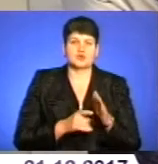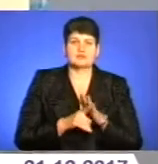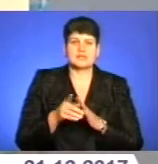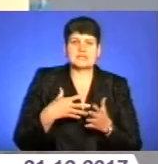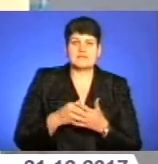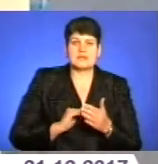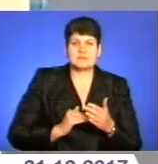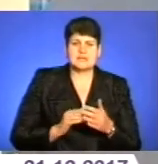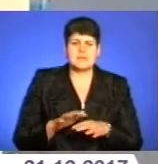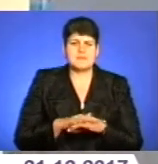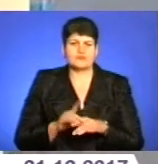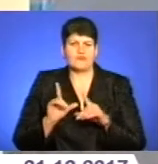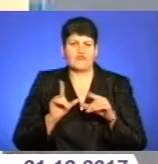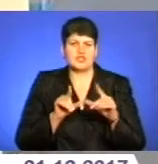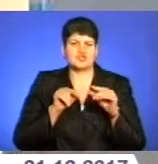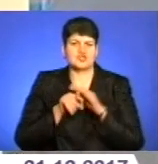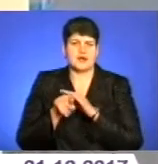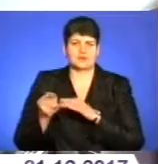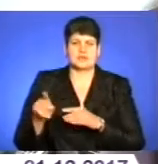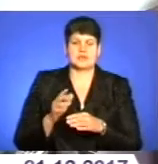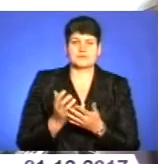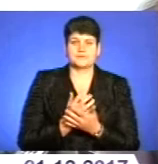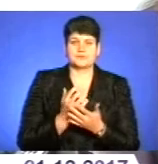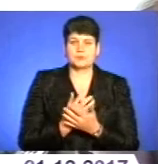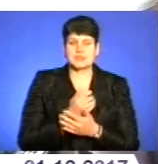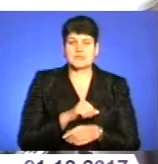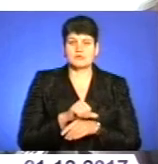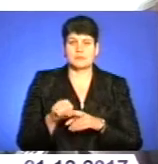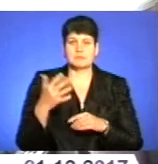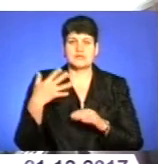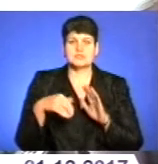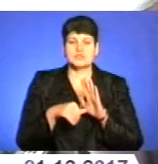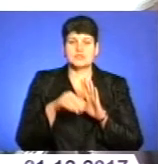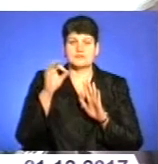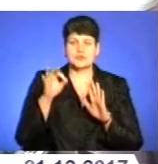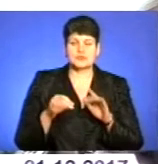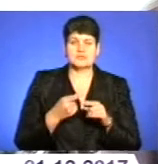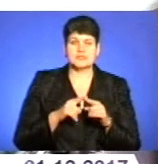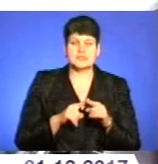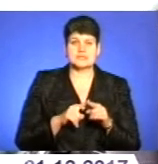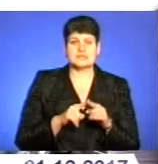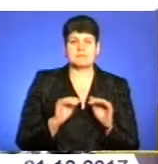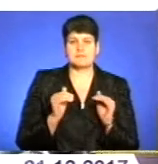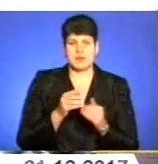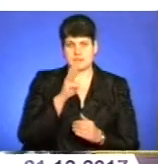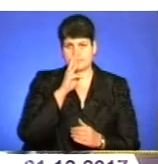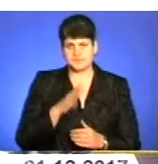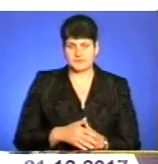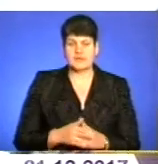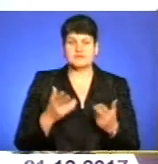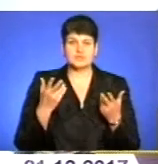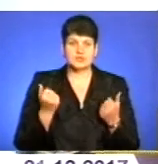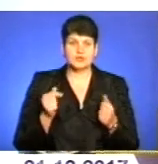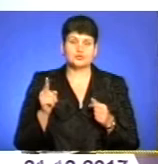і масово виїжджають на заробітки за кордон. 56% – це вакансії з мінімальною заробітною платою. Ну і звичайно,